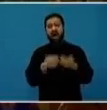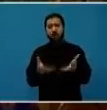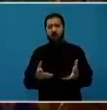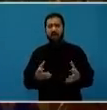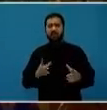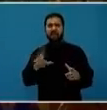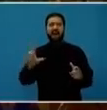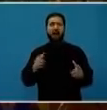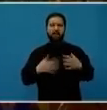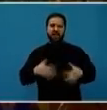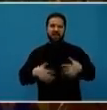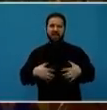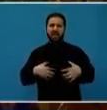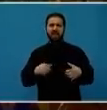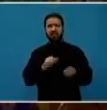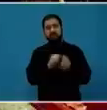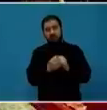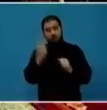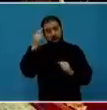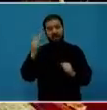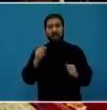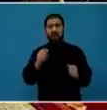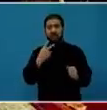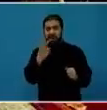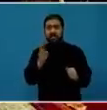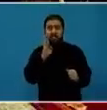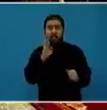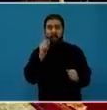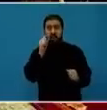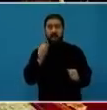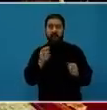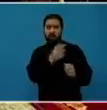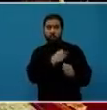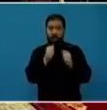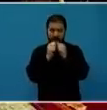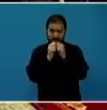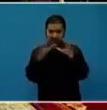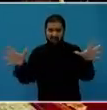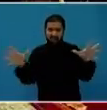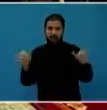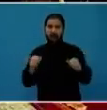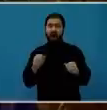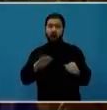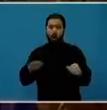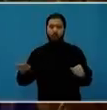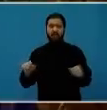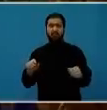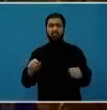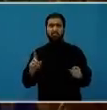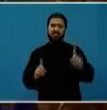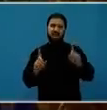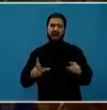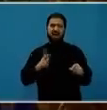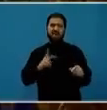iată, părintele își poate blestema copilul dacă se vede asuprit de copilul lui. Sunt